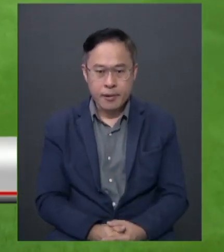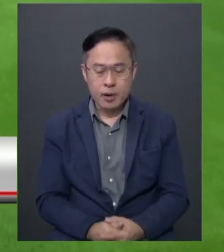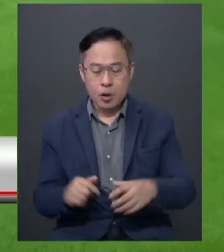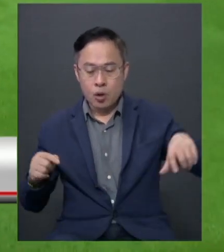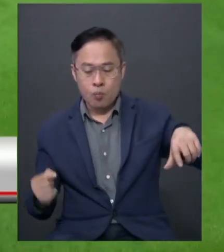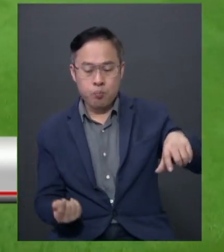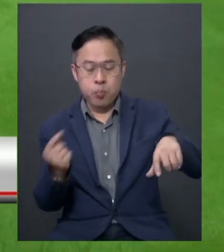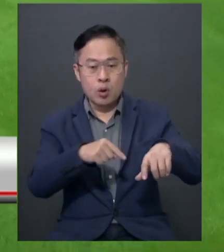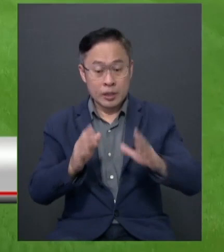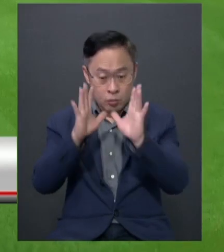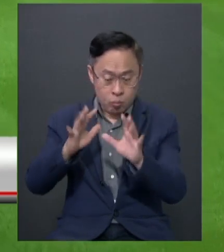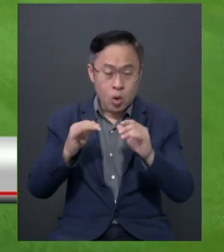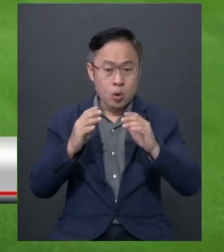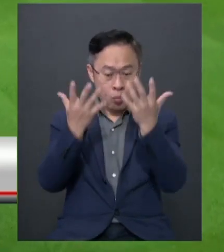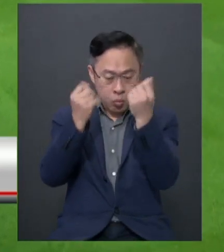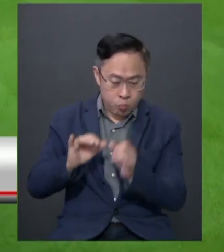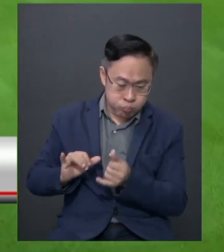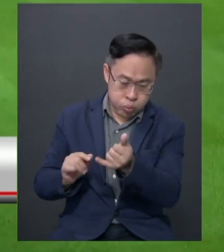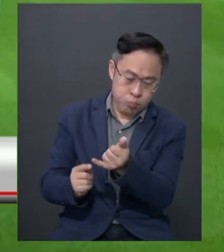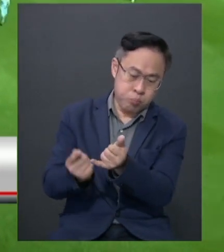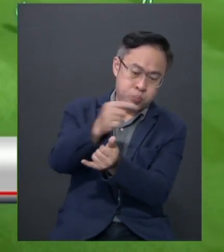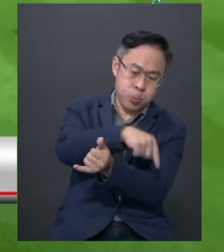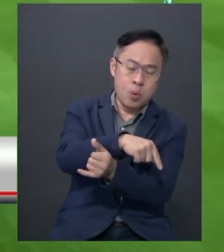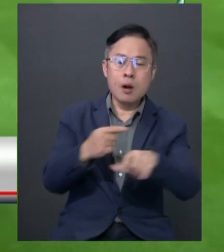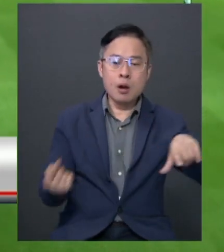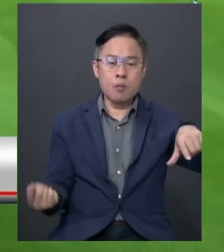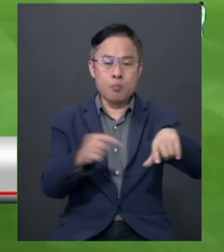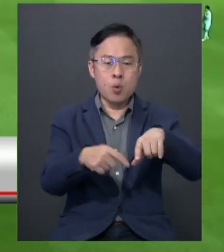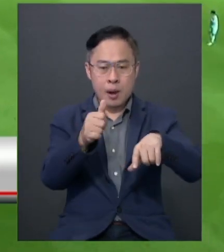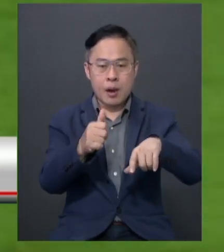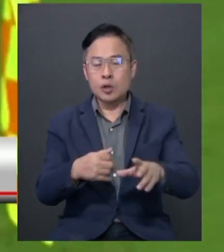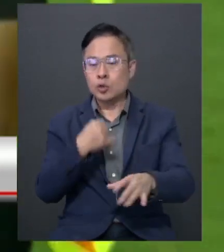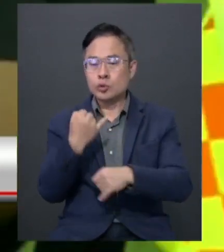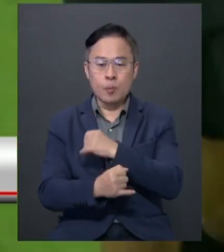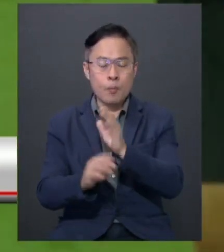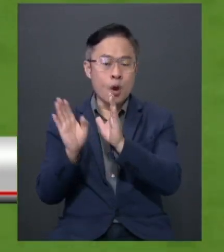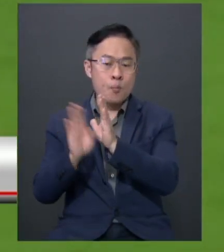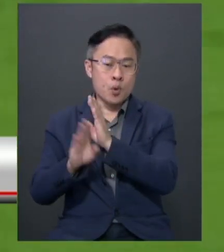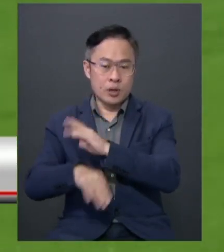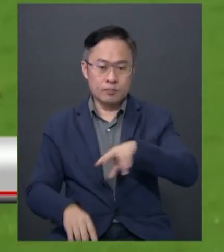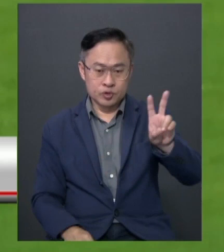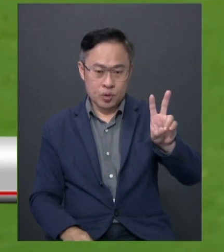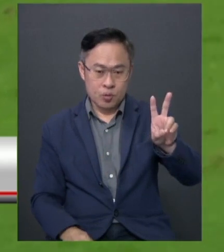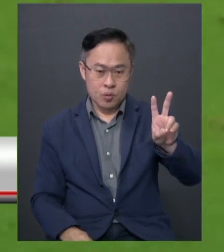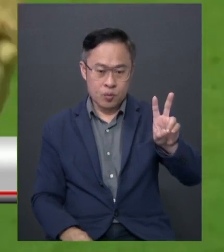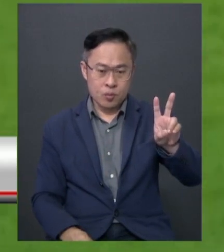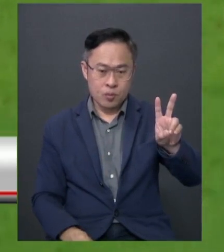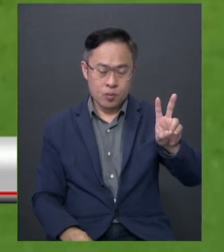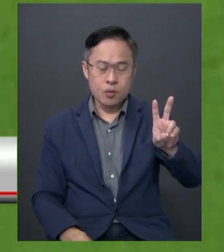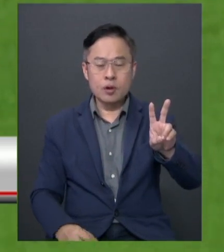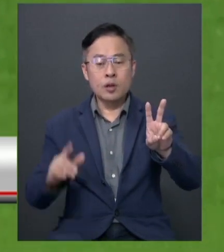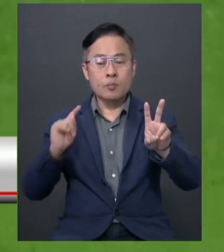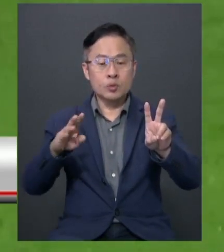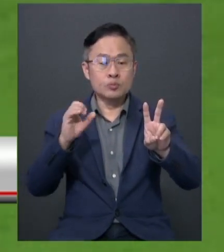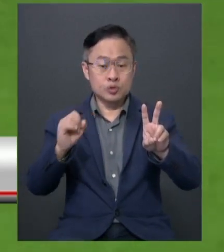ชิปนิ่งกว่า ใช่ครับแล้วก็จบเกมครับ 2-0 ของบุรีรัมย์ครับก็ปลดล็อกเอาชนะ BG ไปได้ในรอบ6นัดเพราะ